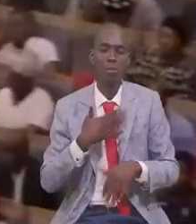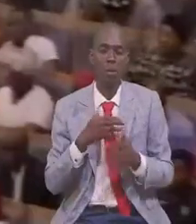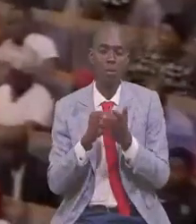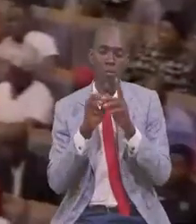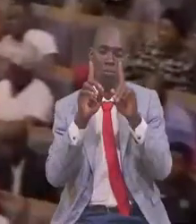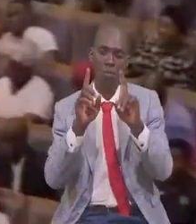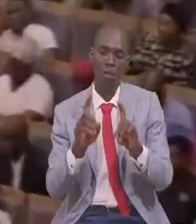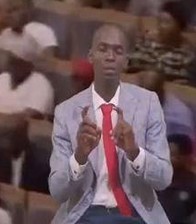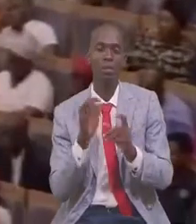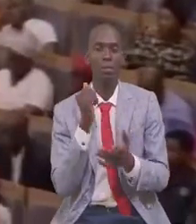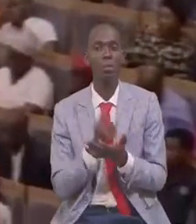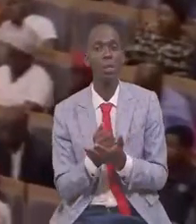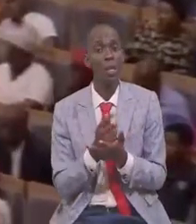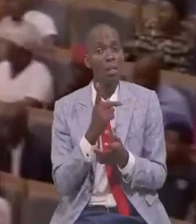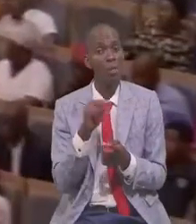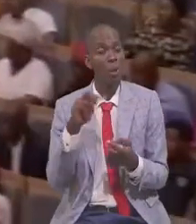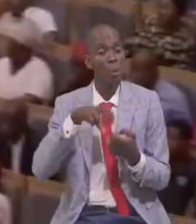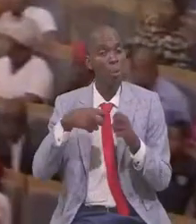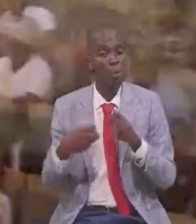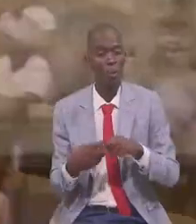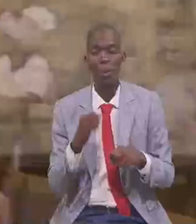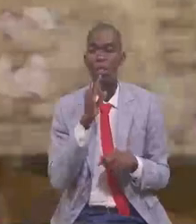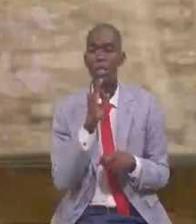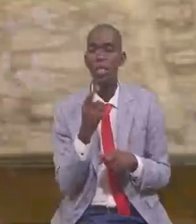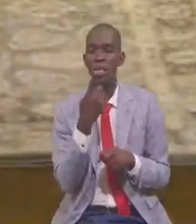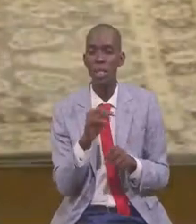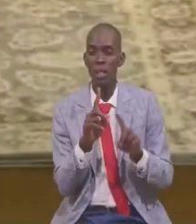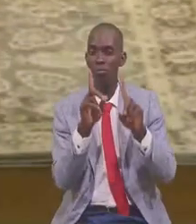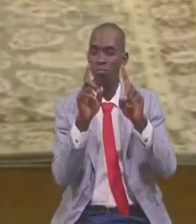Le problème est, les tests, parfois,